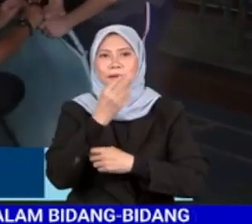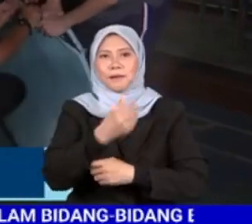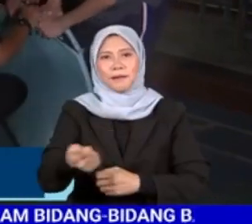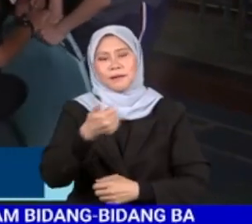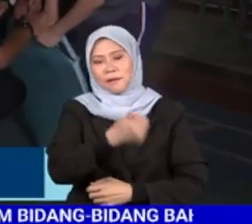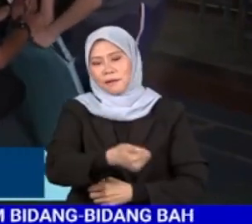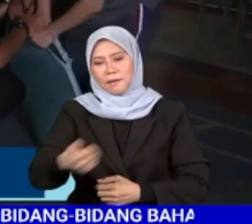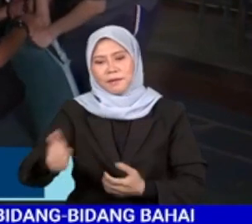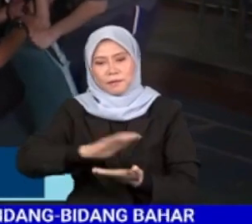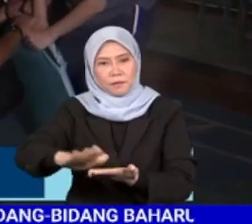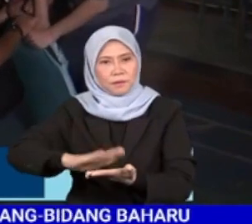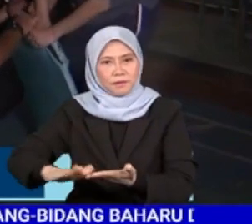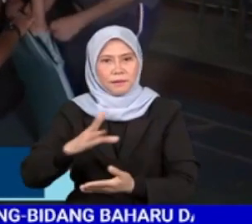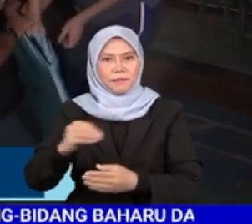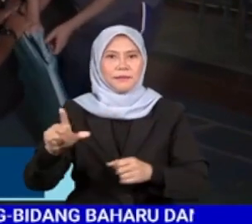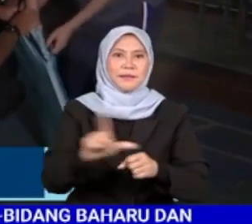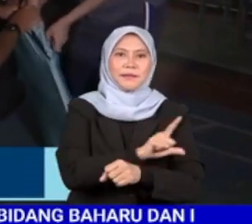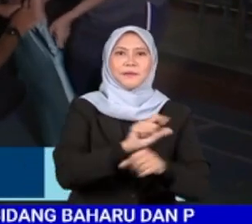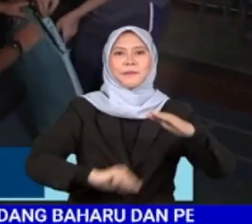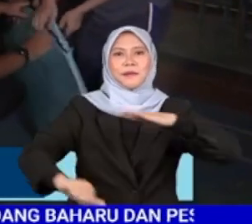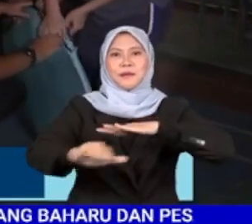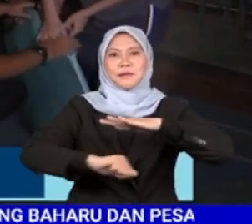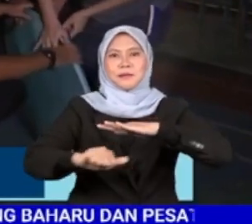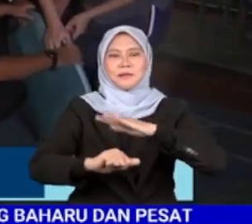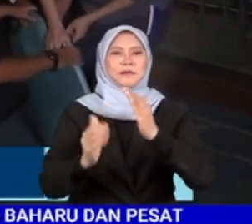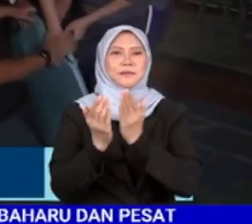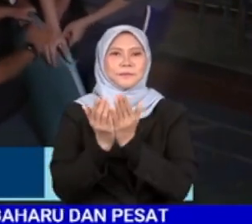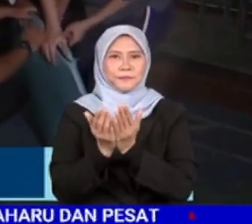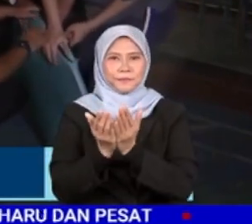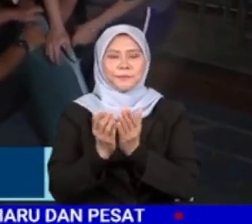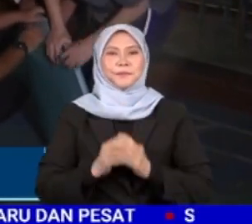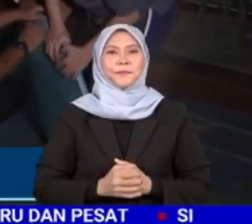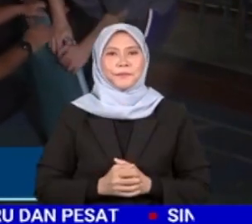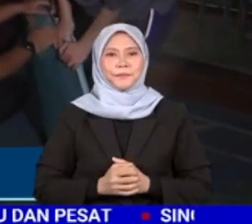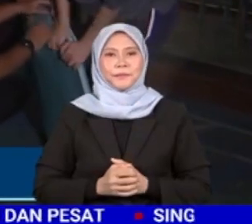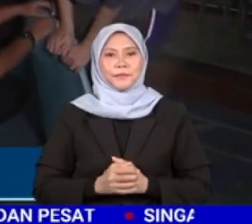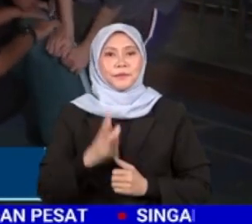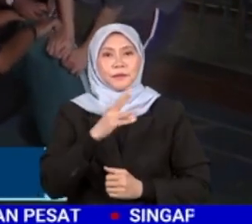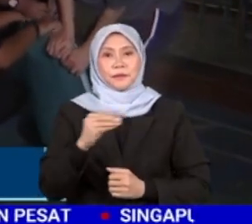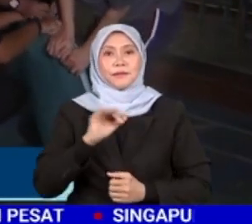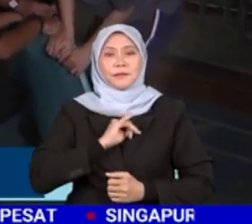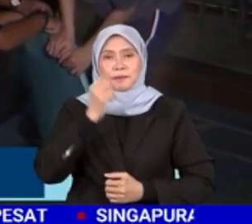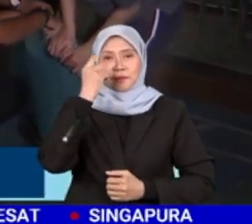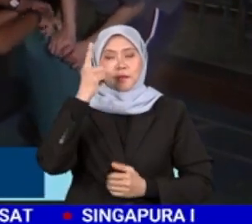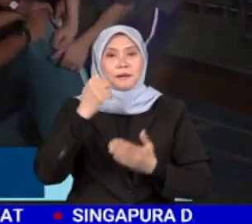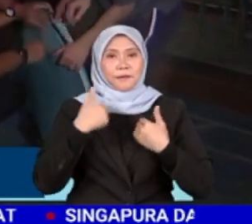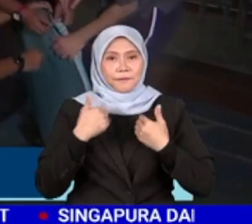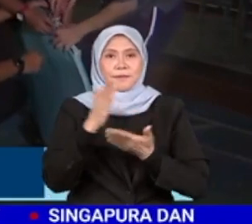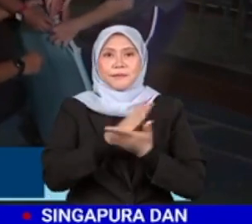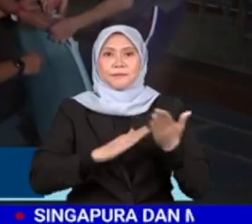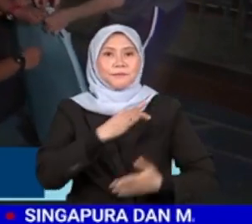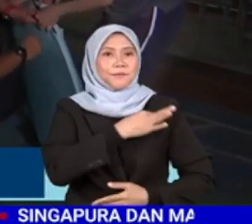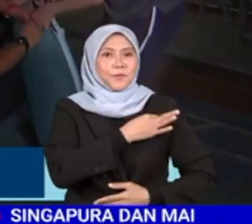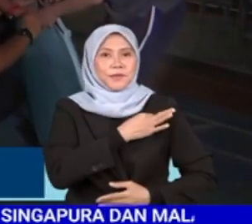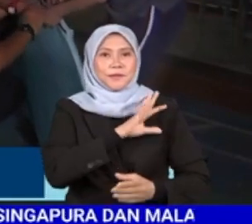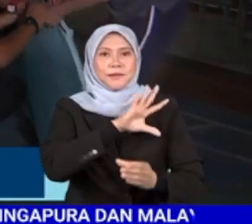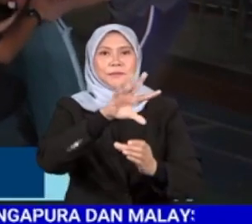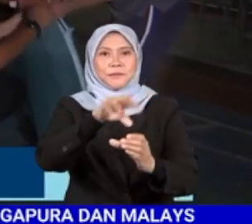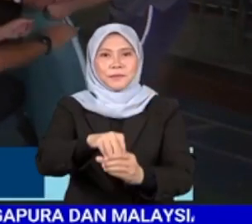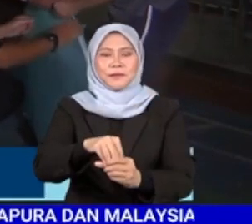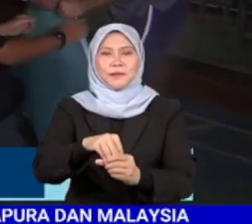alatan pembersihan dan kelengkapan asas persekolahan. Saudara, saya juga difahamkan ada sukarelawan yang